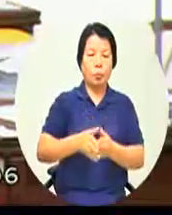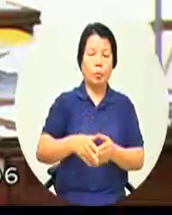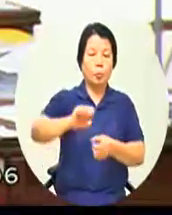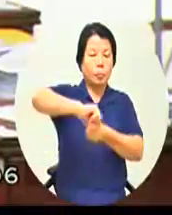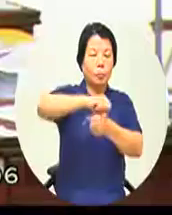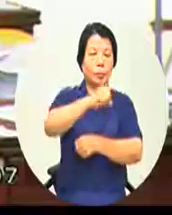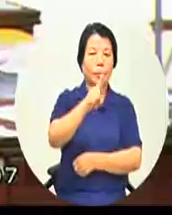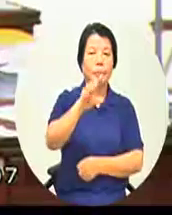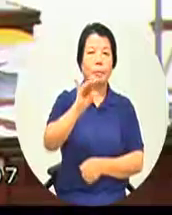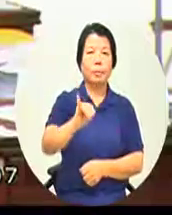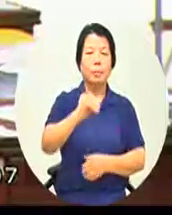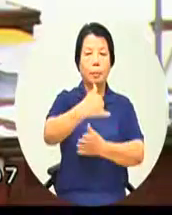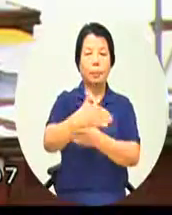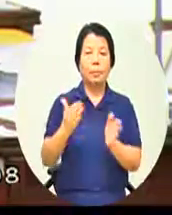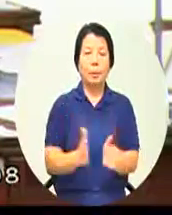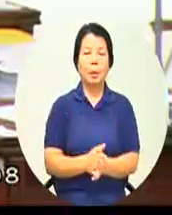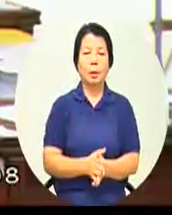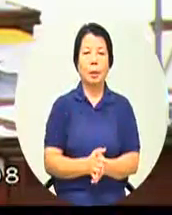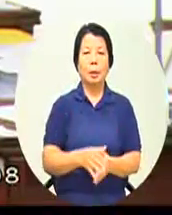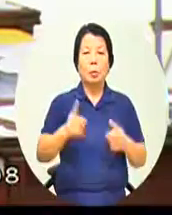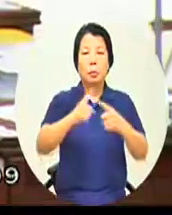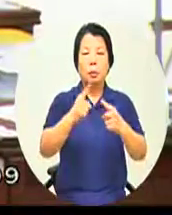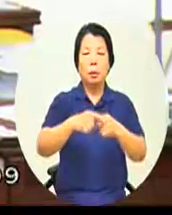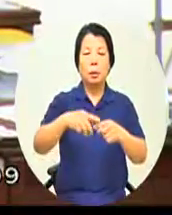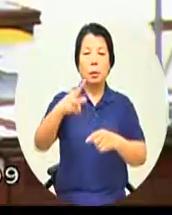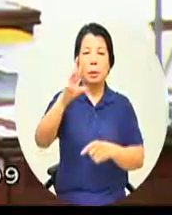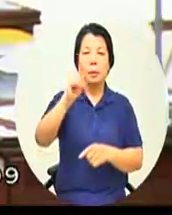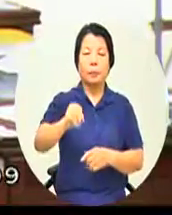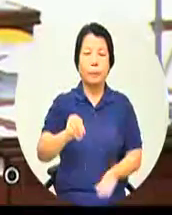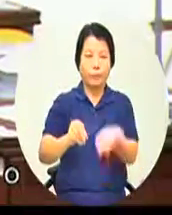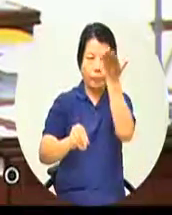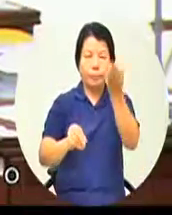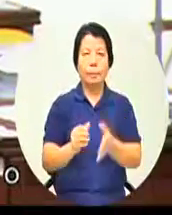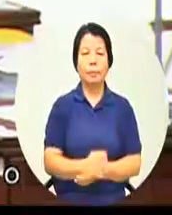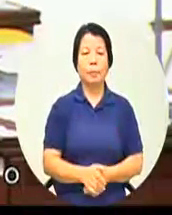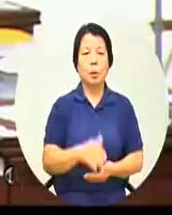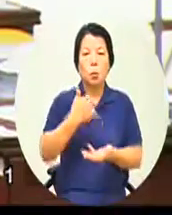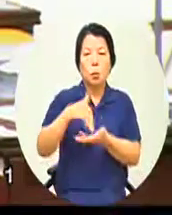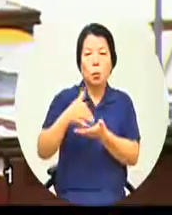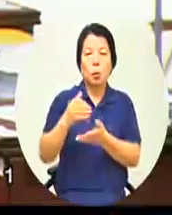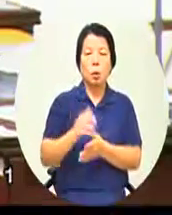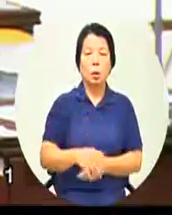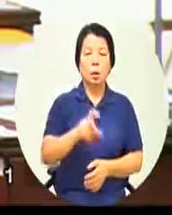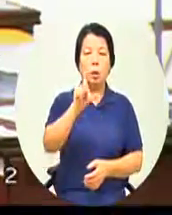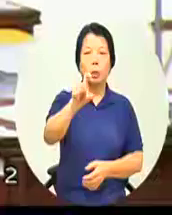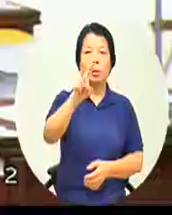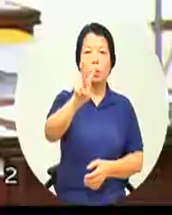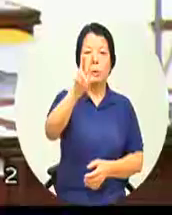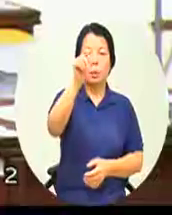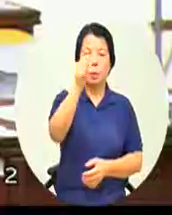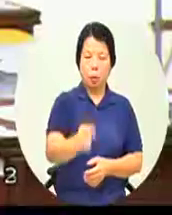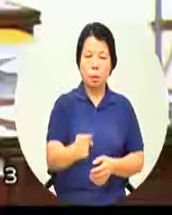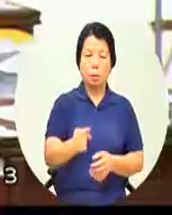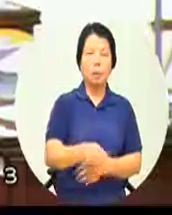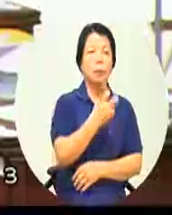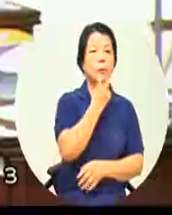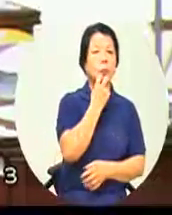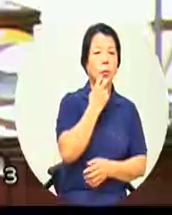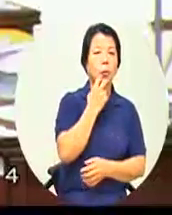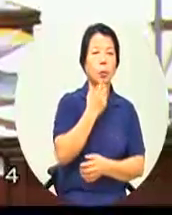名额增加3万外名额嘛，各个这个费用啊，爱心来票大概利用嘛，由中央来负